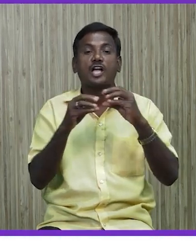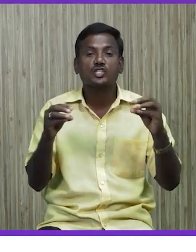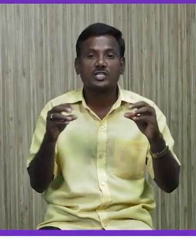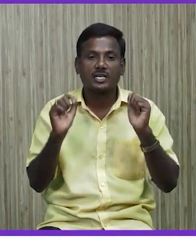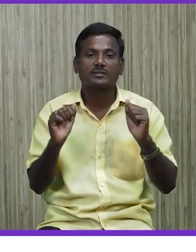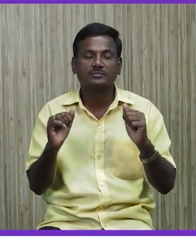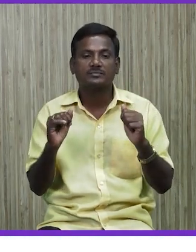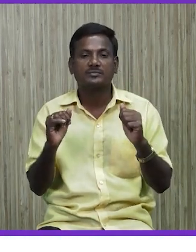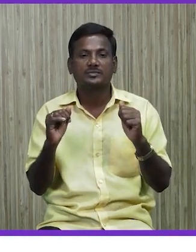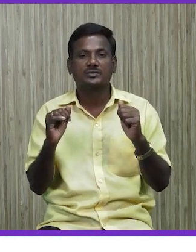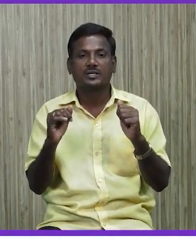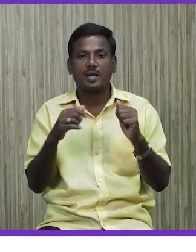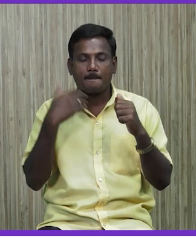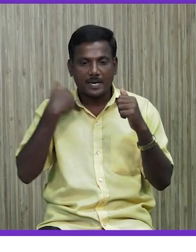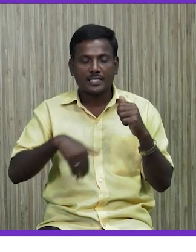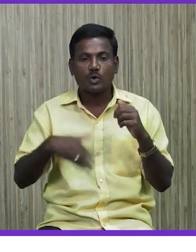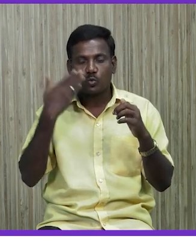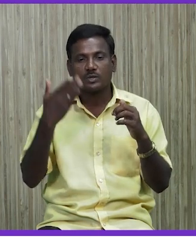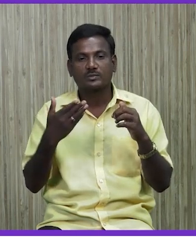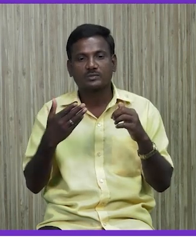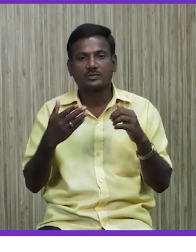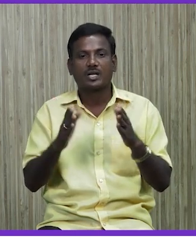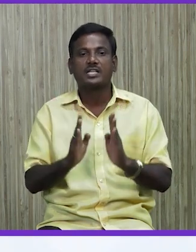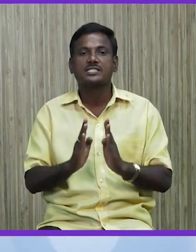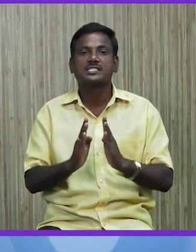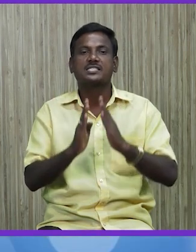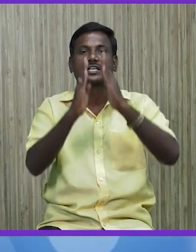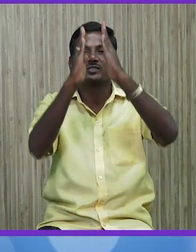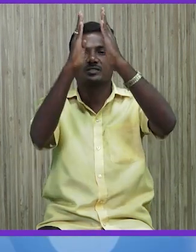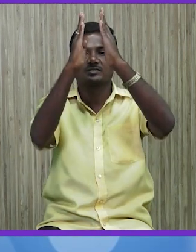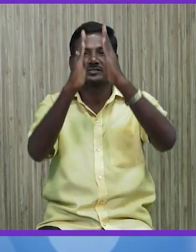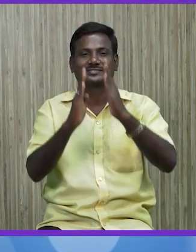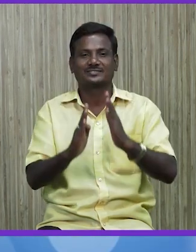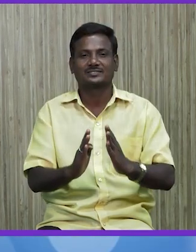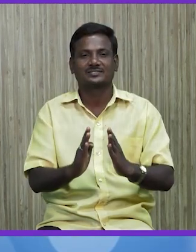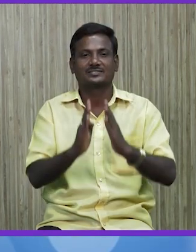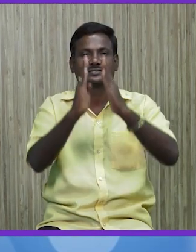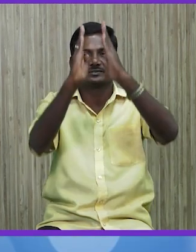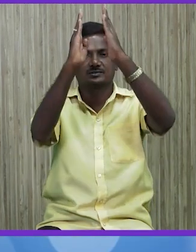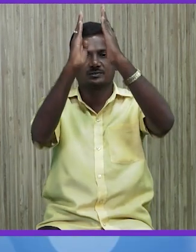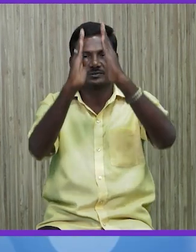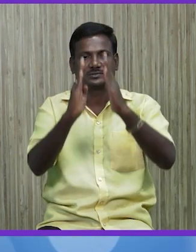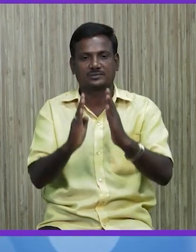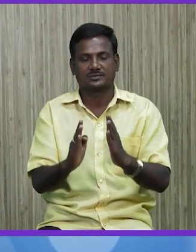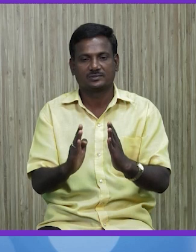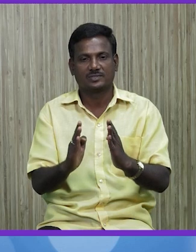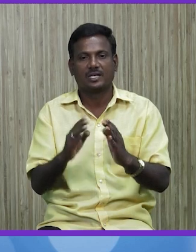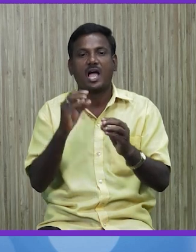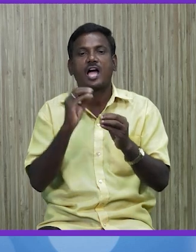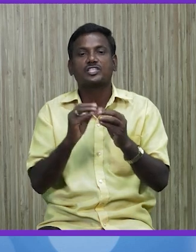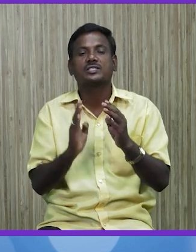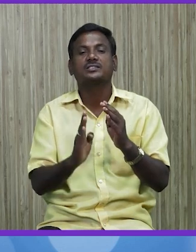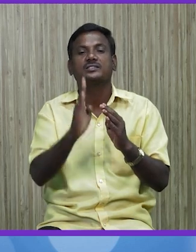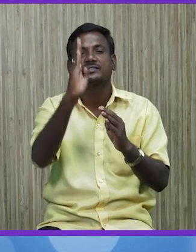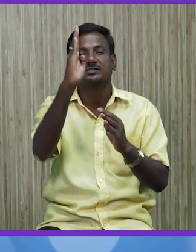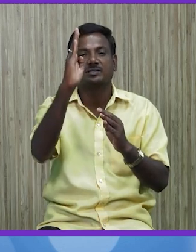சட்டகமானது மனித photoniqulu செங்குத்தான அச்சை உடவாக்குகிறது இந்த அச்ச சட்டகட்